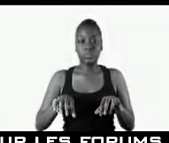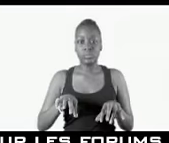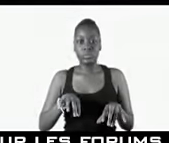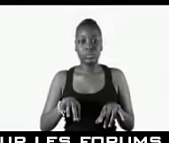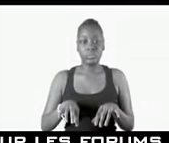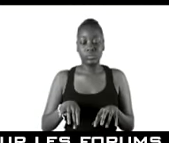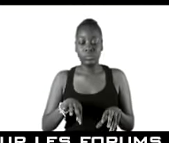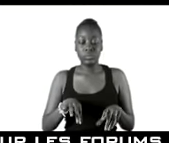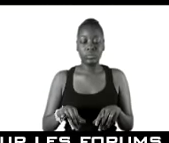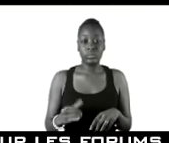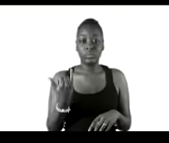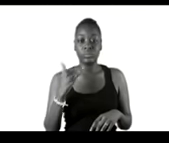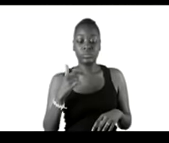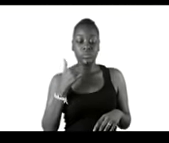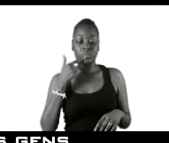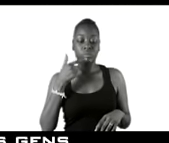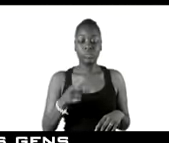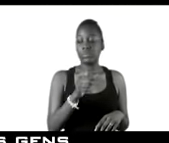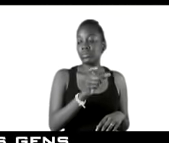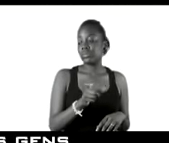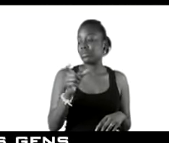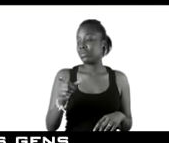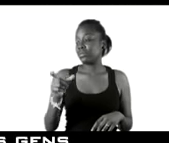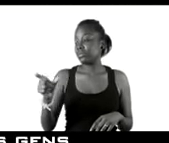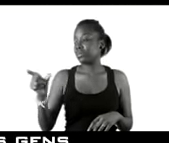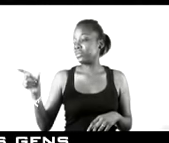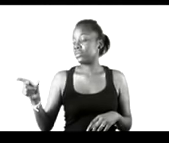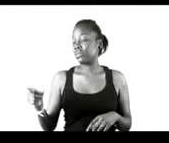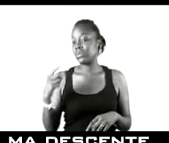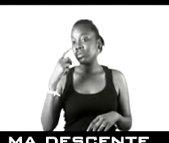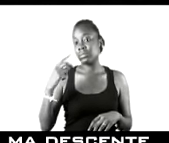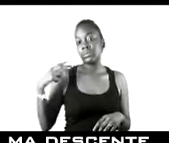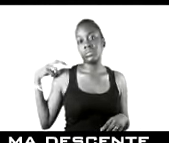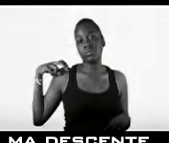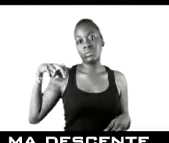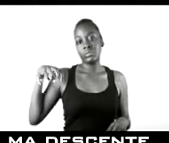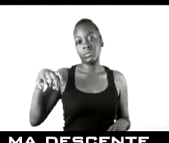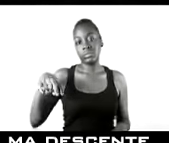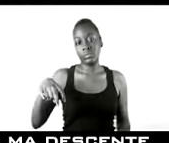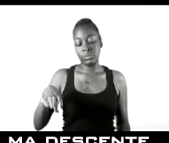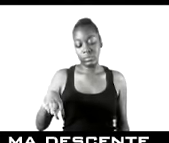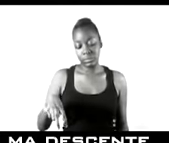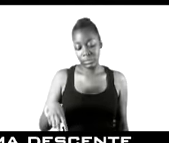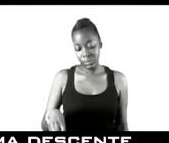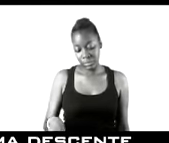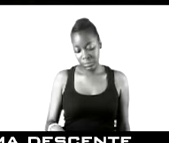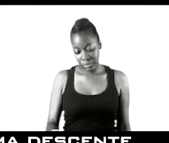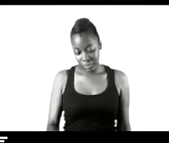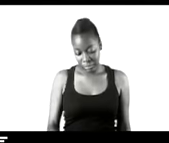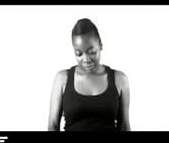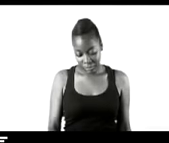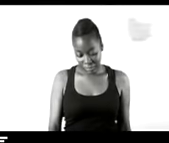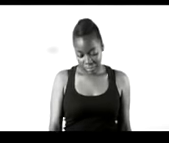butent sur les forums. Et si j'ai déçu les gens, c'est qu'ils n'ont pas vu ma descente.